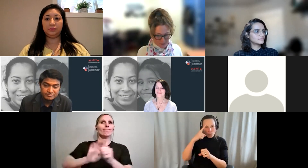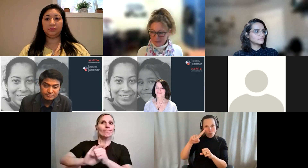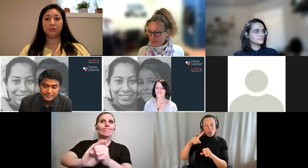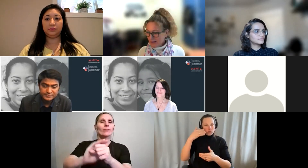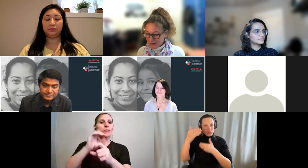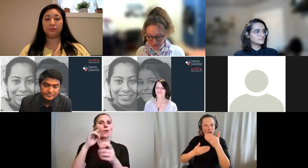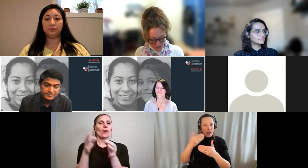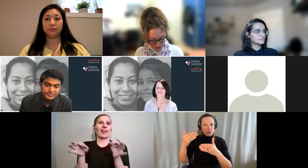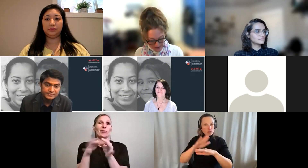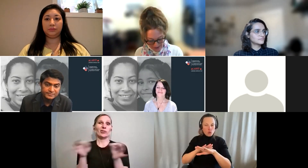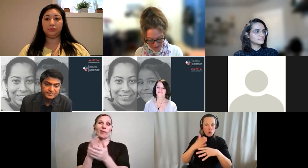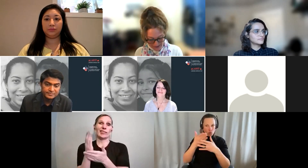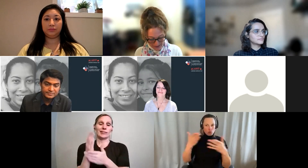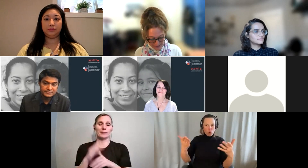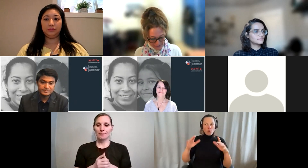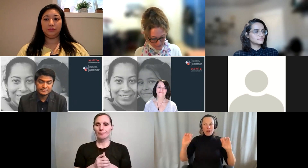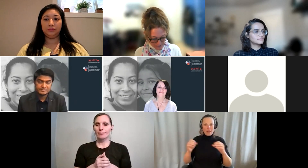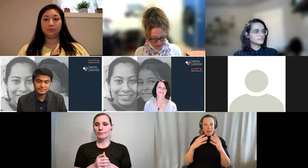cet espace. OK.